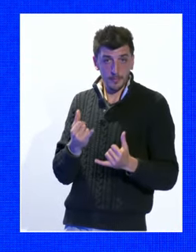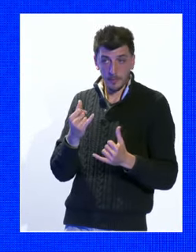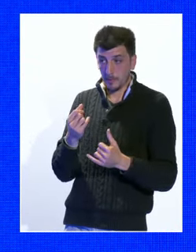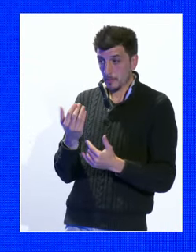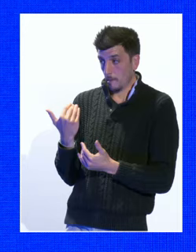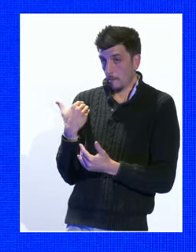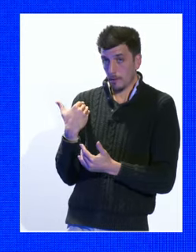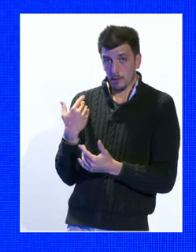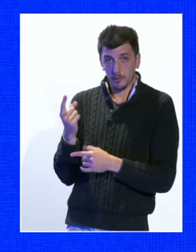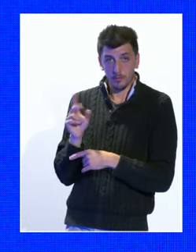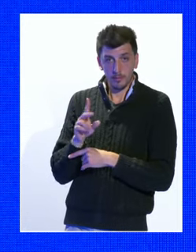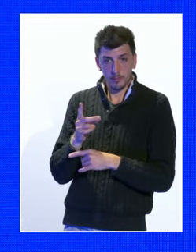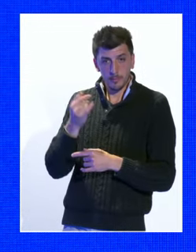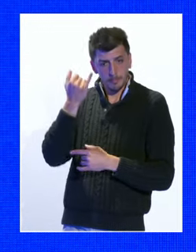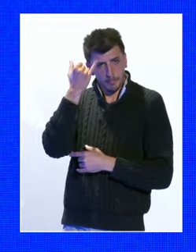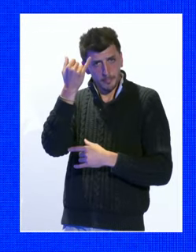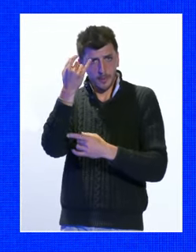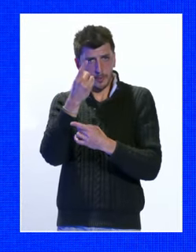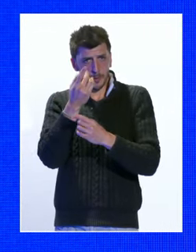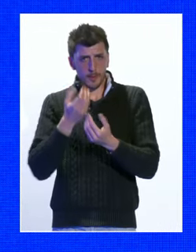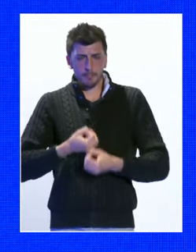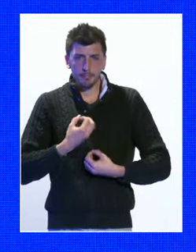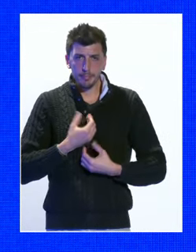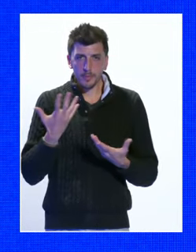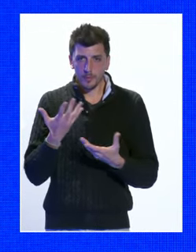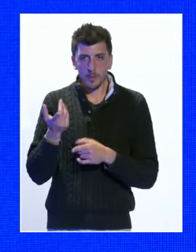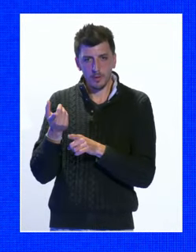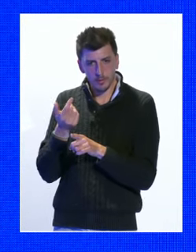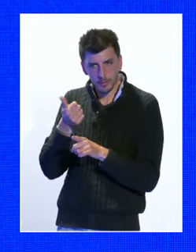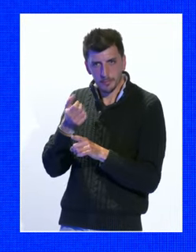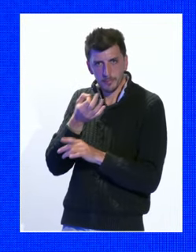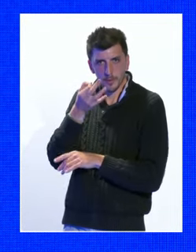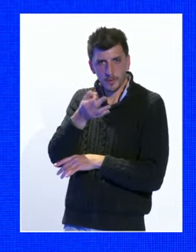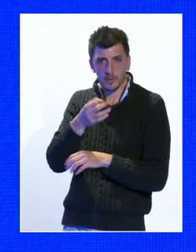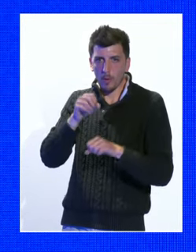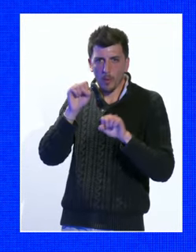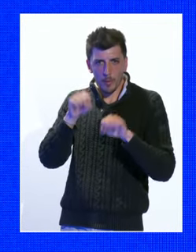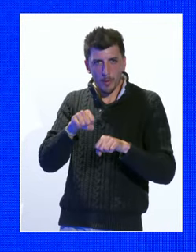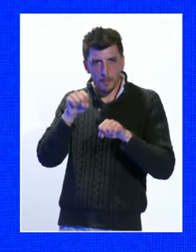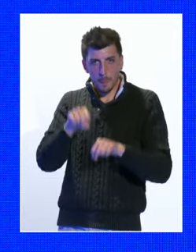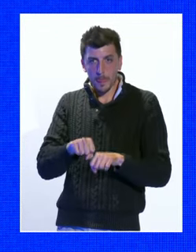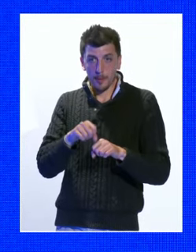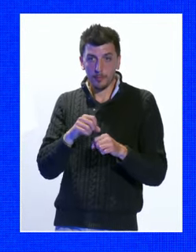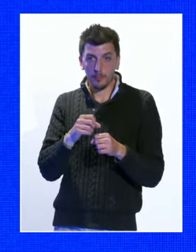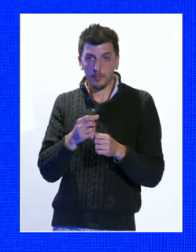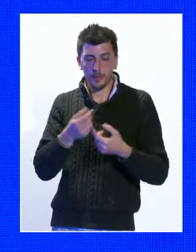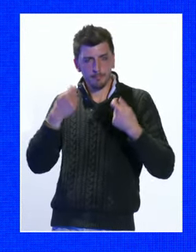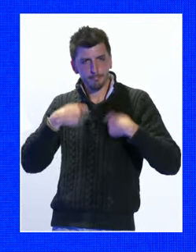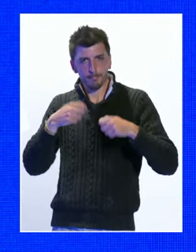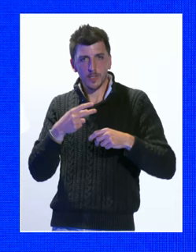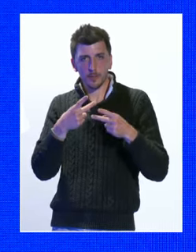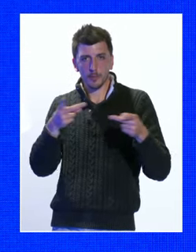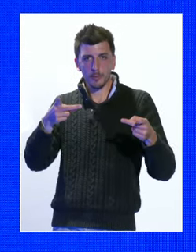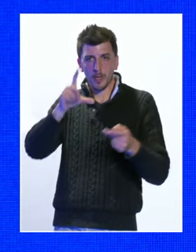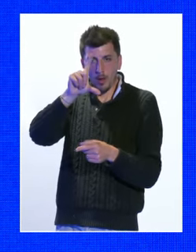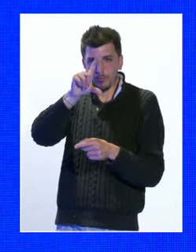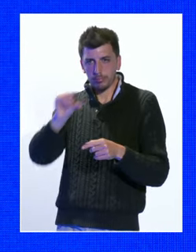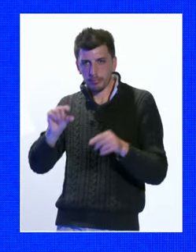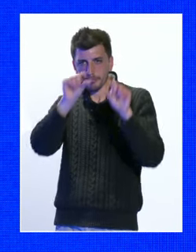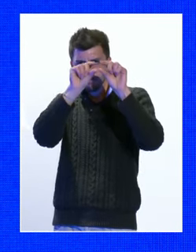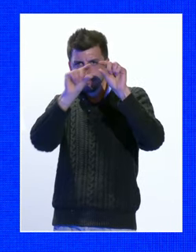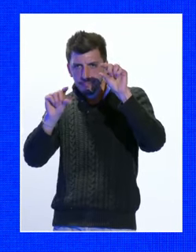l'idée qu'il a défendue, c'est qu'on pouvait réduire de 200 milliards la dépense publique en 10